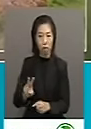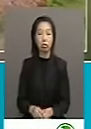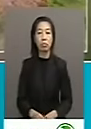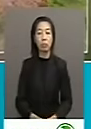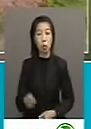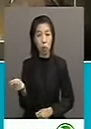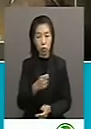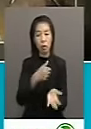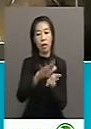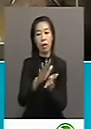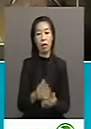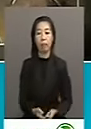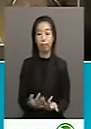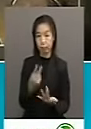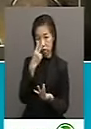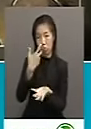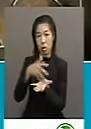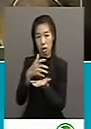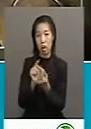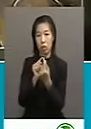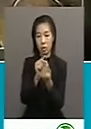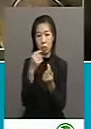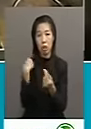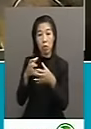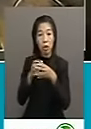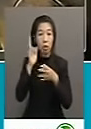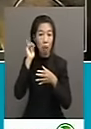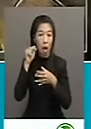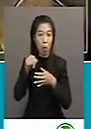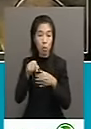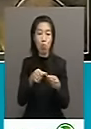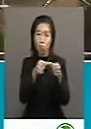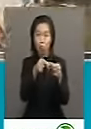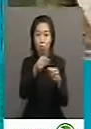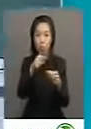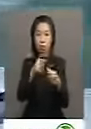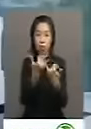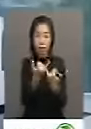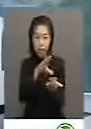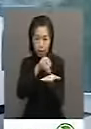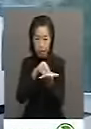ค่ะเดี๋ยวเราตามติดทุกความเคลื่อนไหวเรื่องนี้กันนะคะเพราะว่าทีมข่าวของเราก็ปักหลักติดตามทุกรายละเอียดกันดูค่ะ ค่ะ